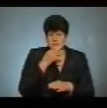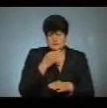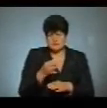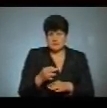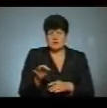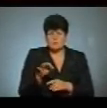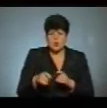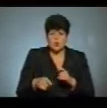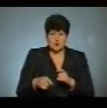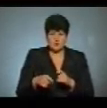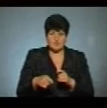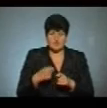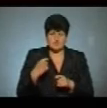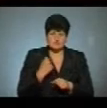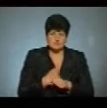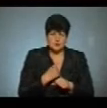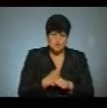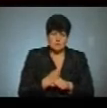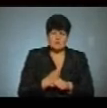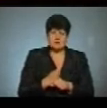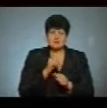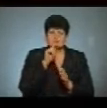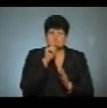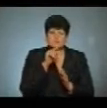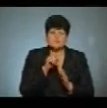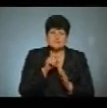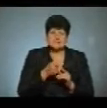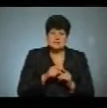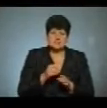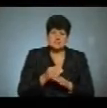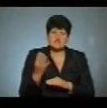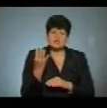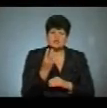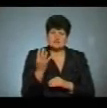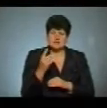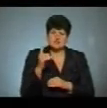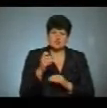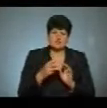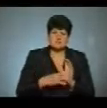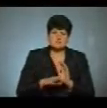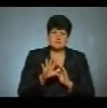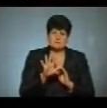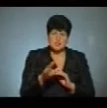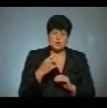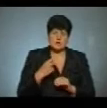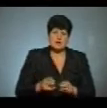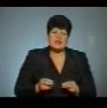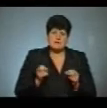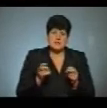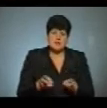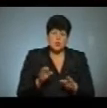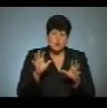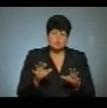в крадіжках, вчинених у великих розмірах, і проникненні в приміщення. Це частина 4 статті 185 Кримінального кодексу